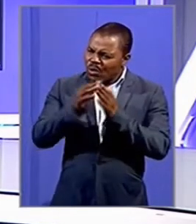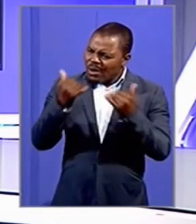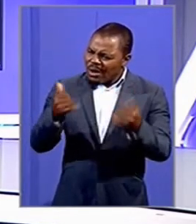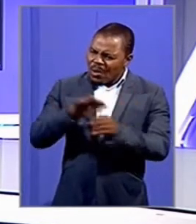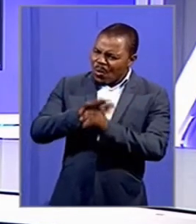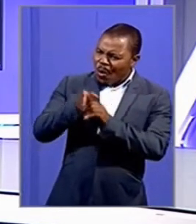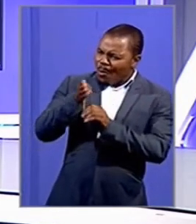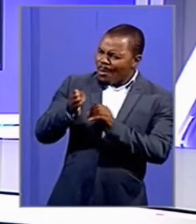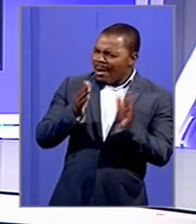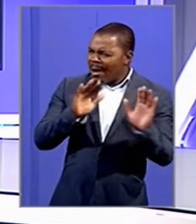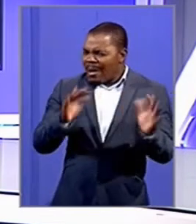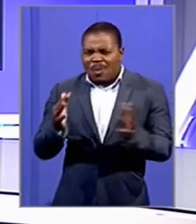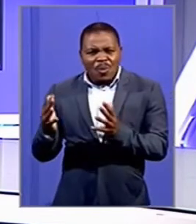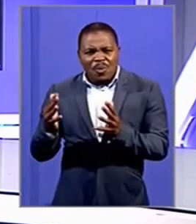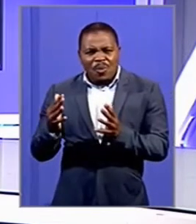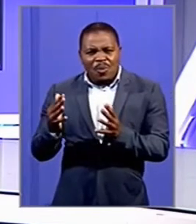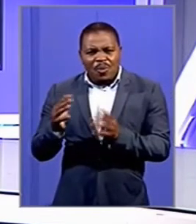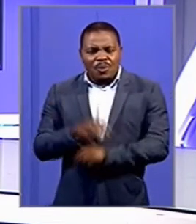a COVID-19?